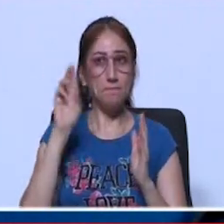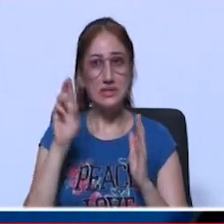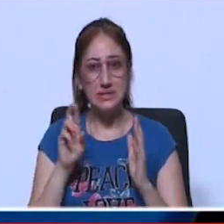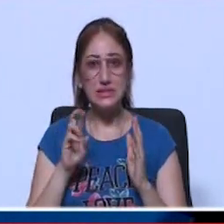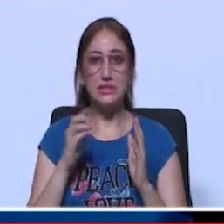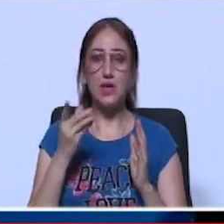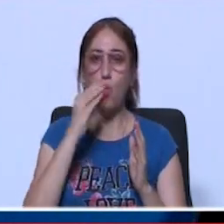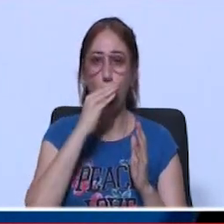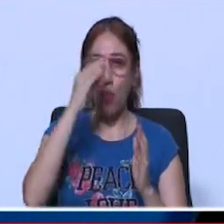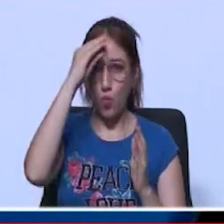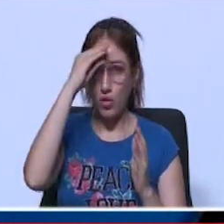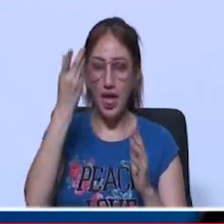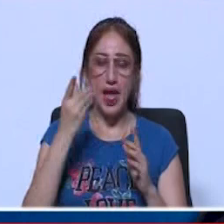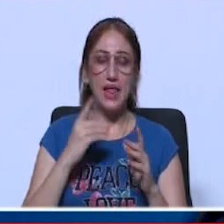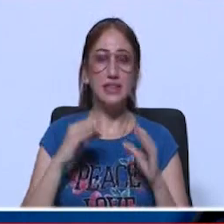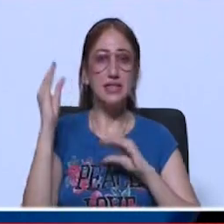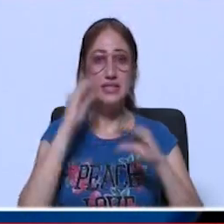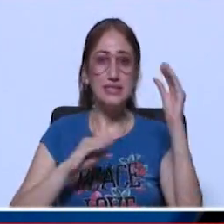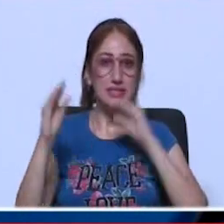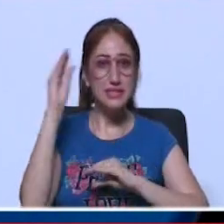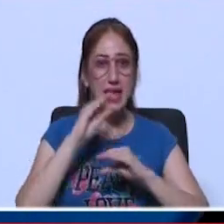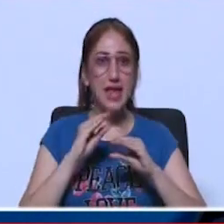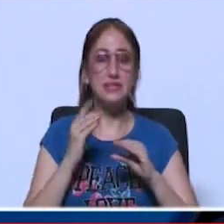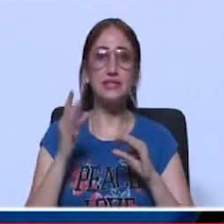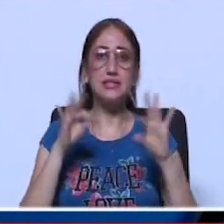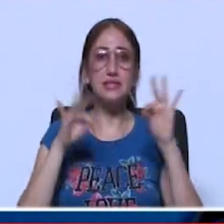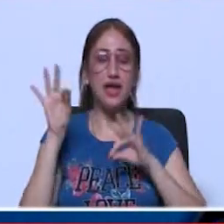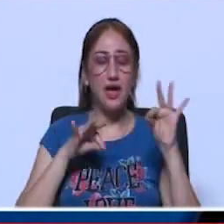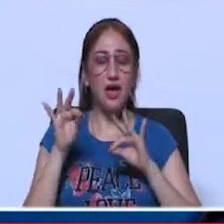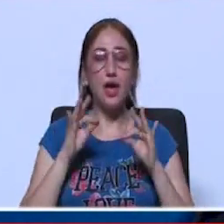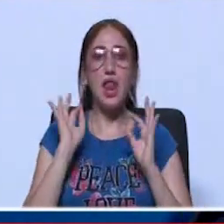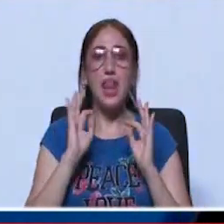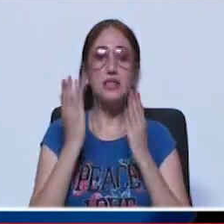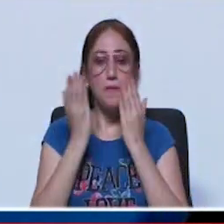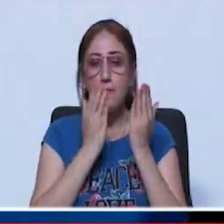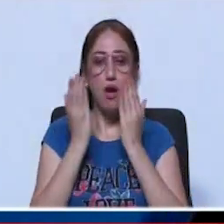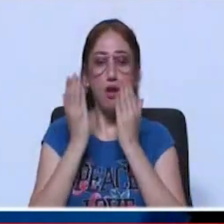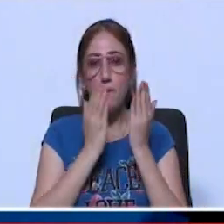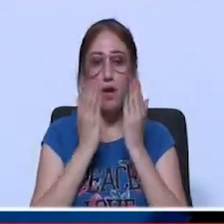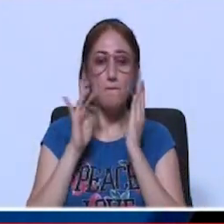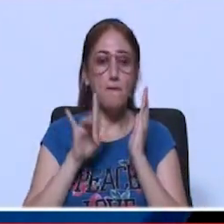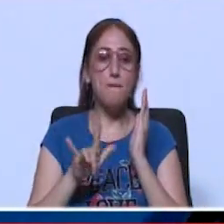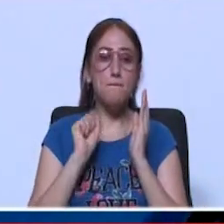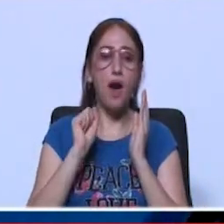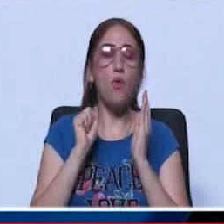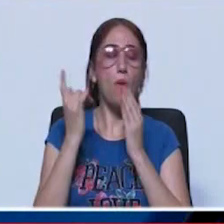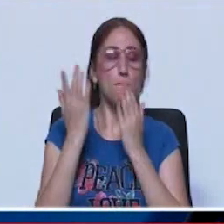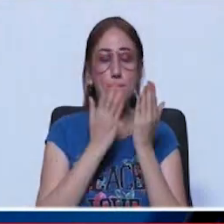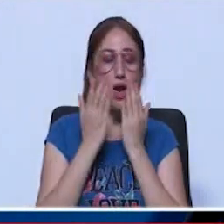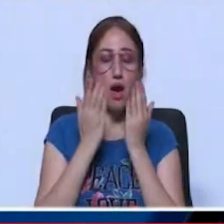القران وبيقرا في السياسه وبيقرا في الجرا يعني كل يوم عنده لازم يقعد يقرا عن كل حاجه